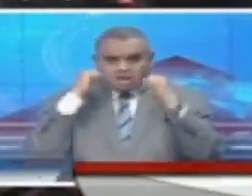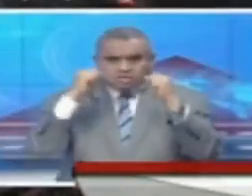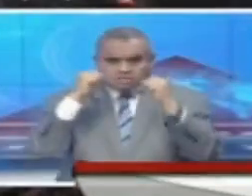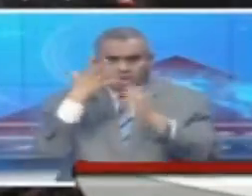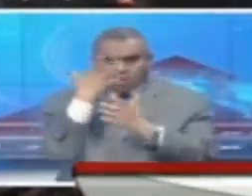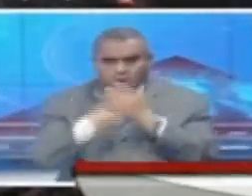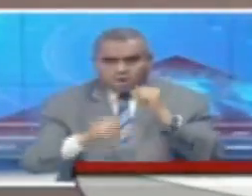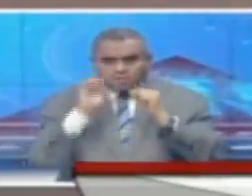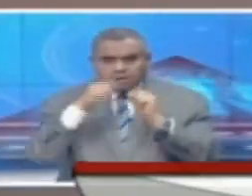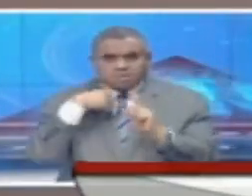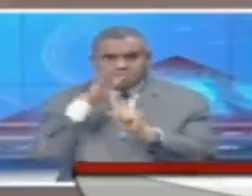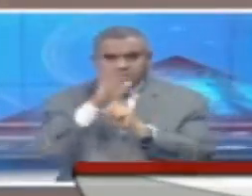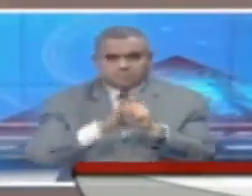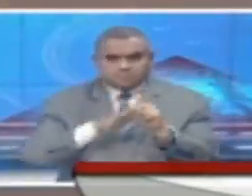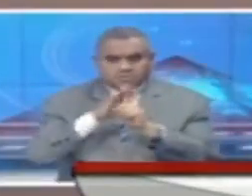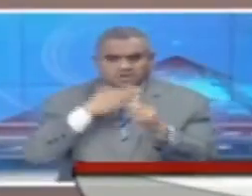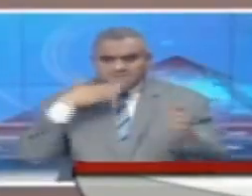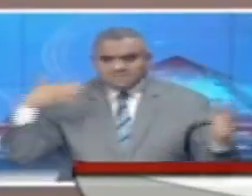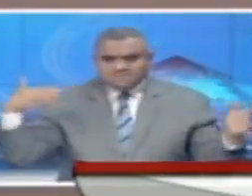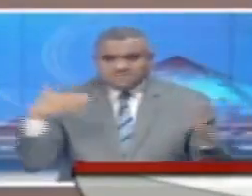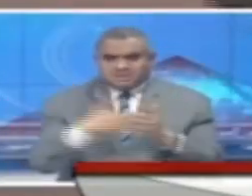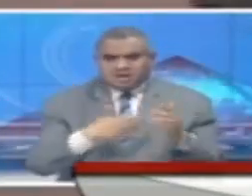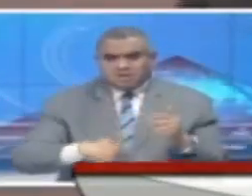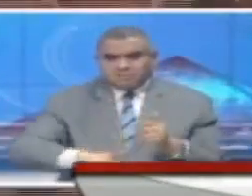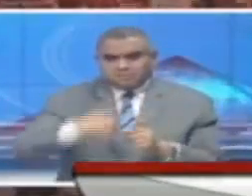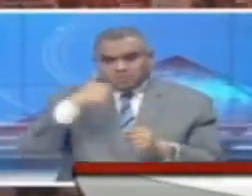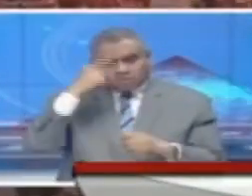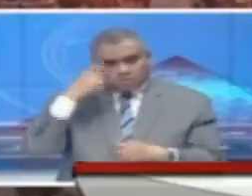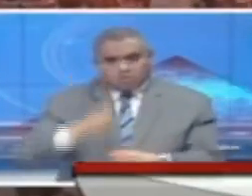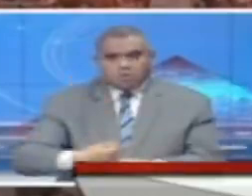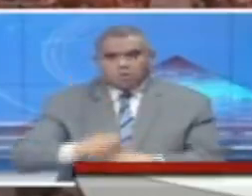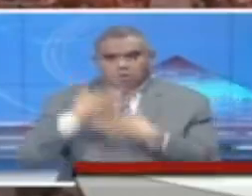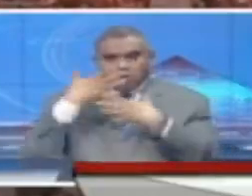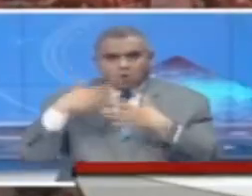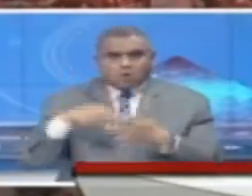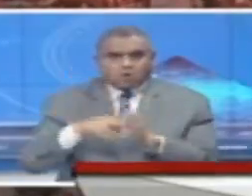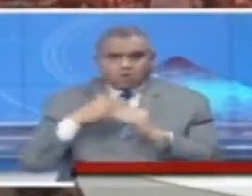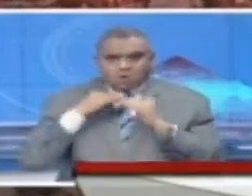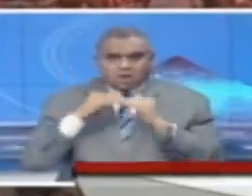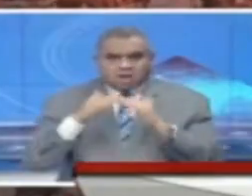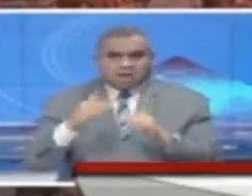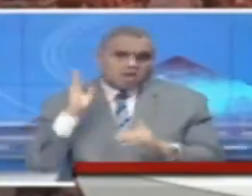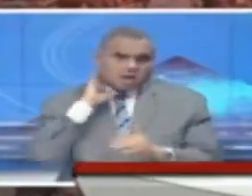وطنه لتطرح ثمار الحرية والأمن والاستقرار.